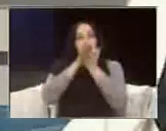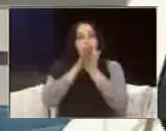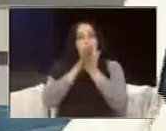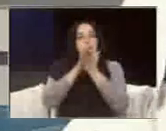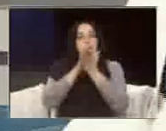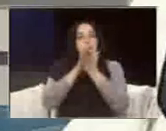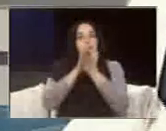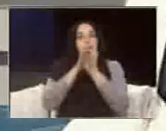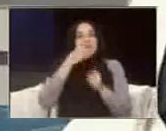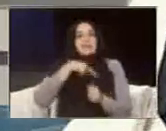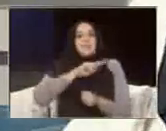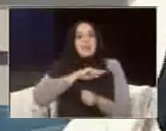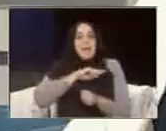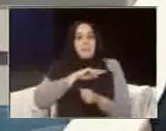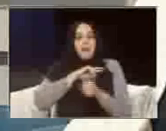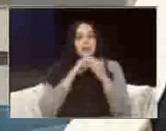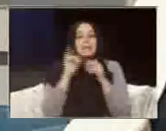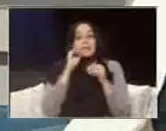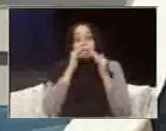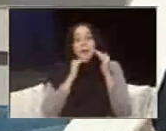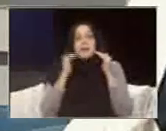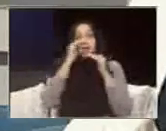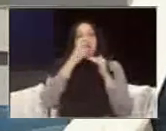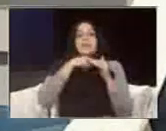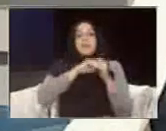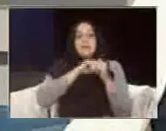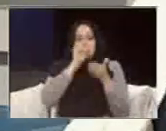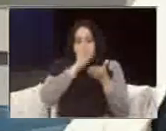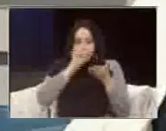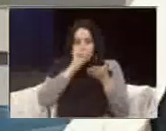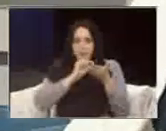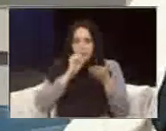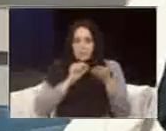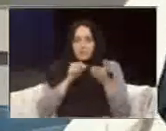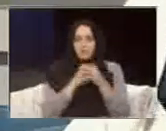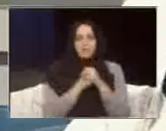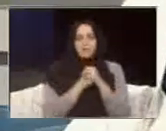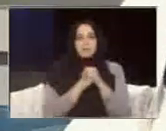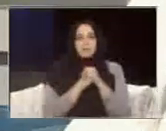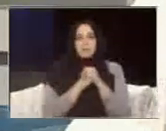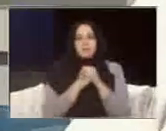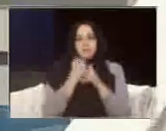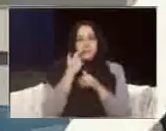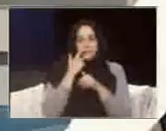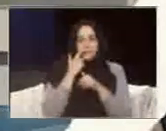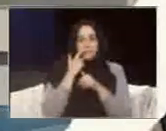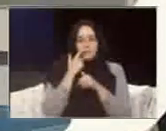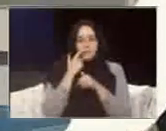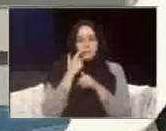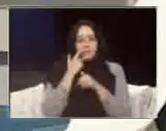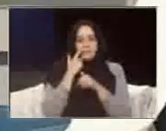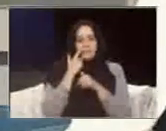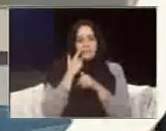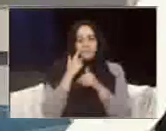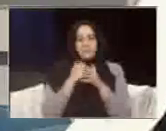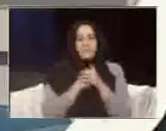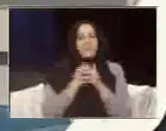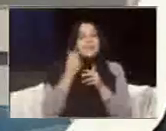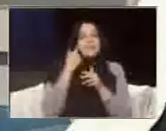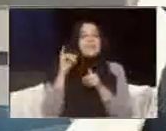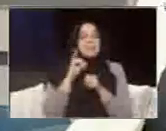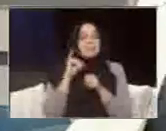يرى شيء، احترمي السلم الإداري، ارفعي الشكوى نتاعك إلى مسؤوله هو.